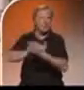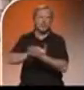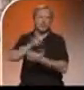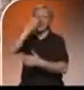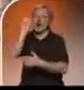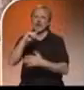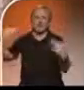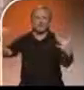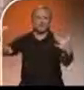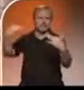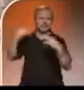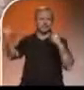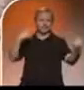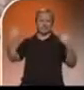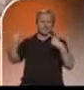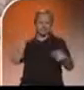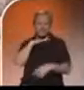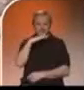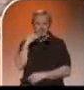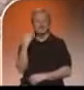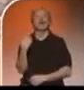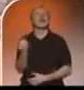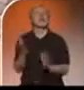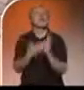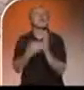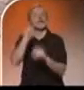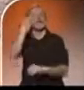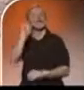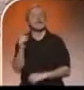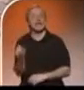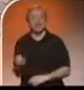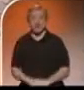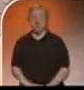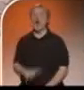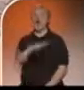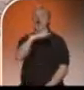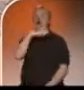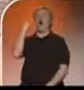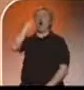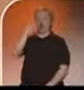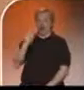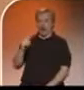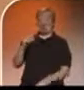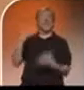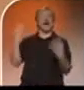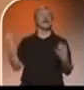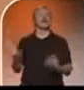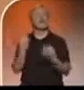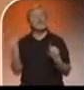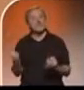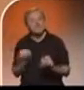Diváci si i ptali prostřednictvím telefonu. Mm-hmm. Tak, paní doktorko, povídejte. Časté dotazy jsou na to, jak se